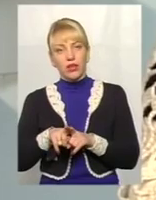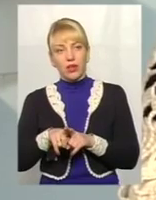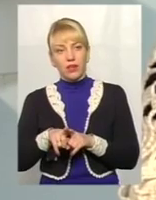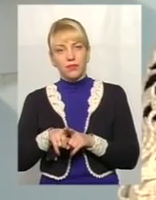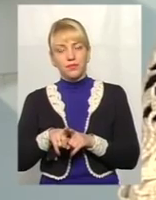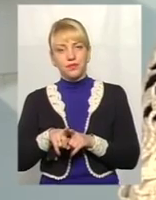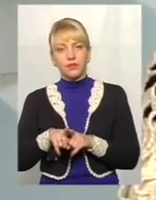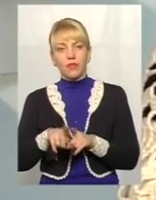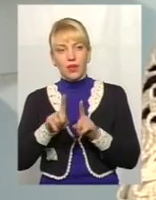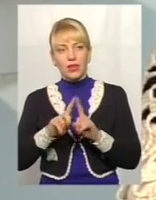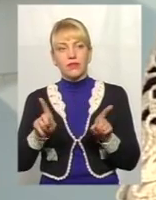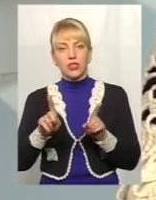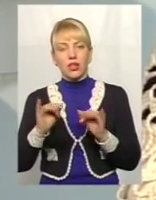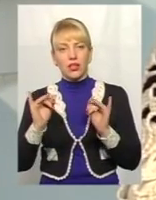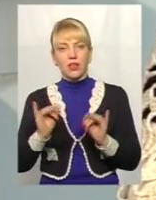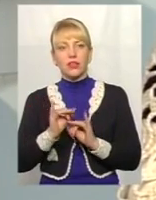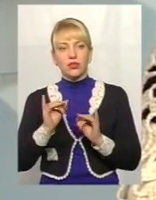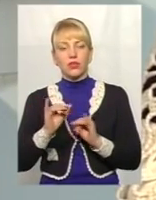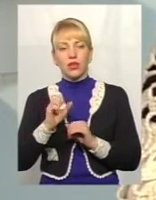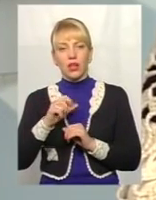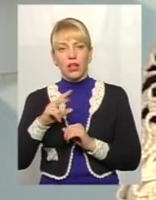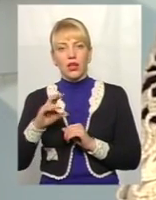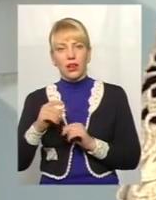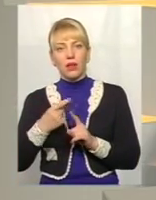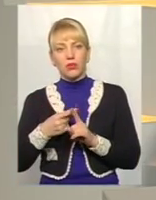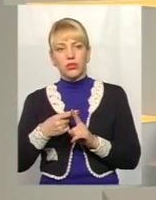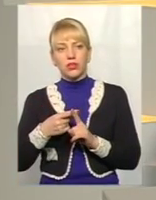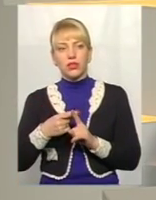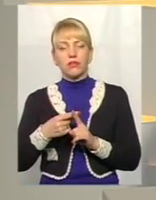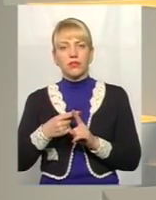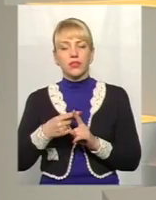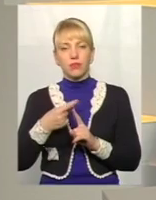знаєте, незвичайна історія. Але вона, позитив. Але це